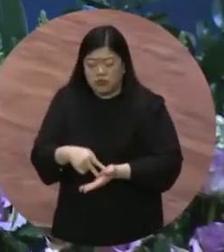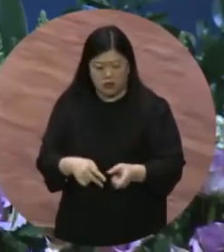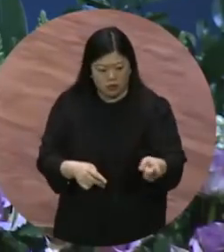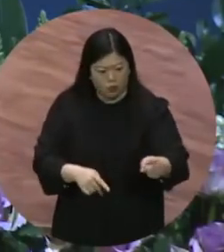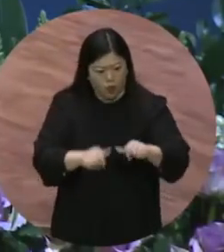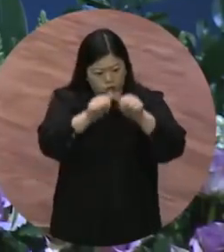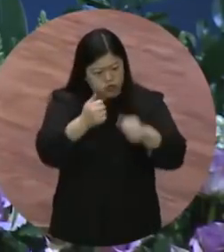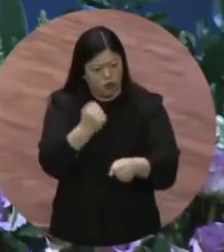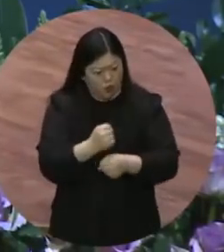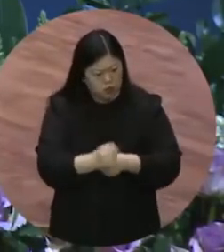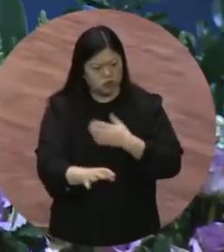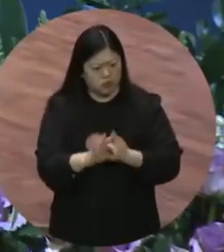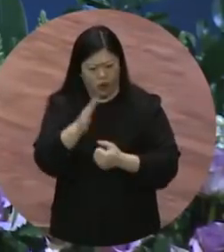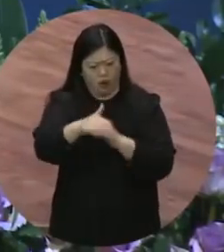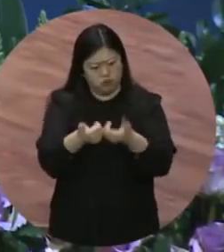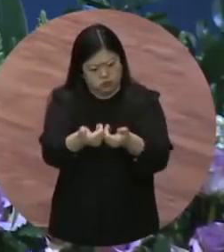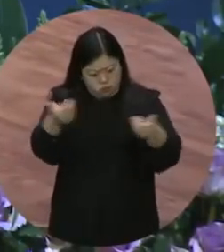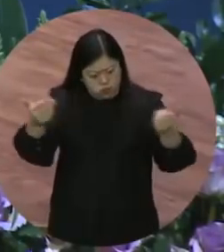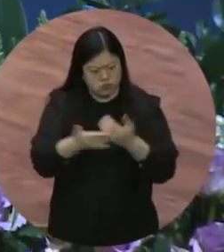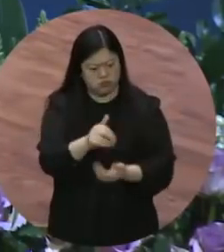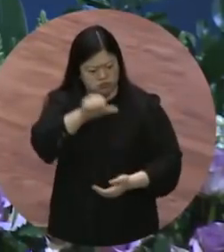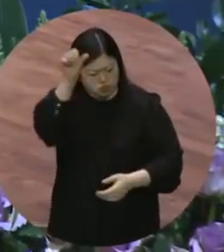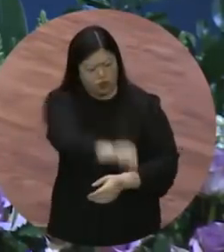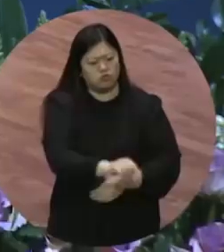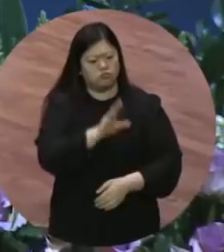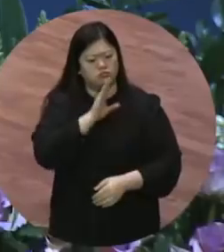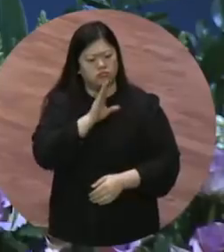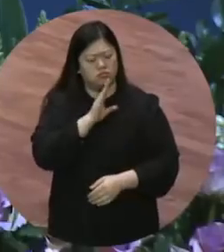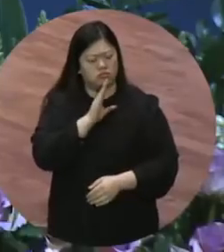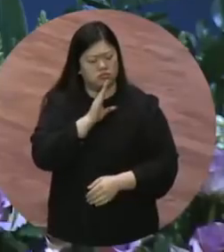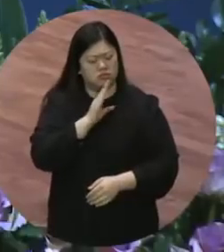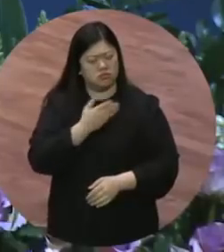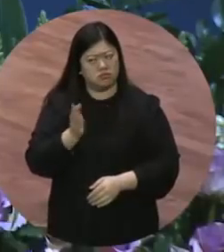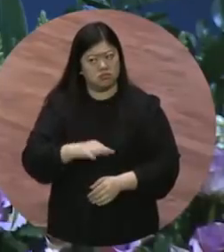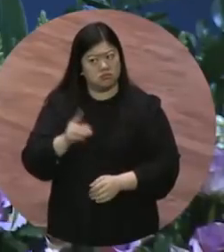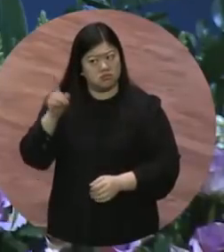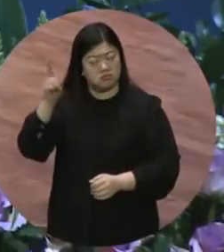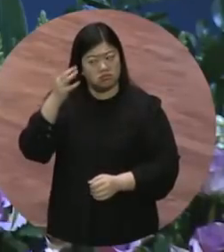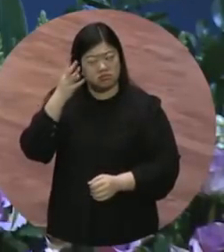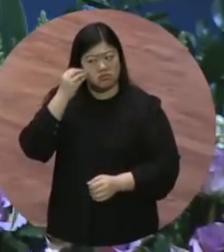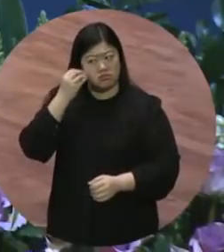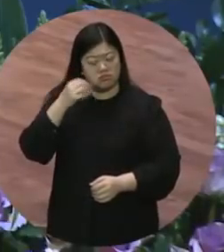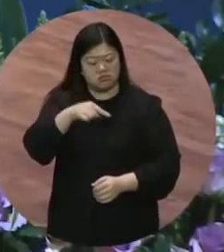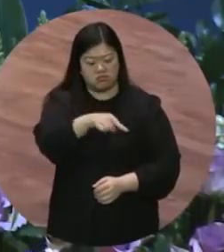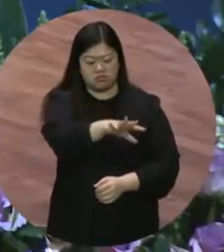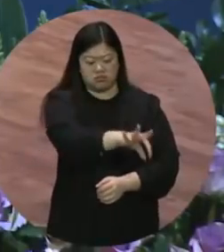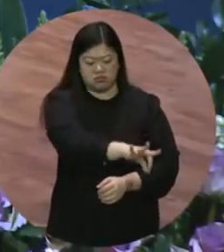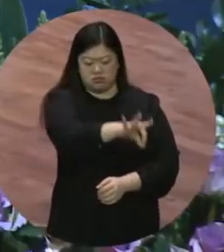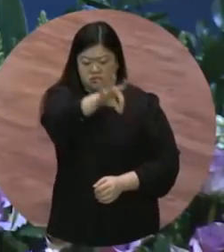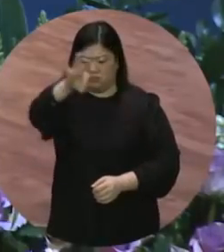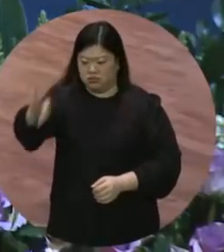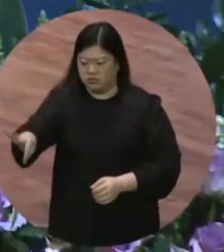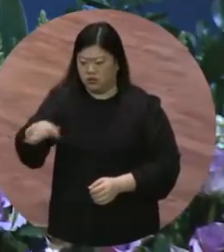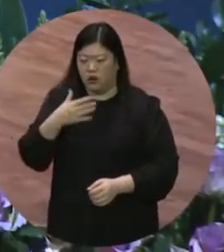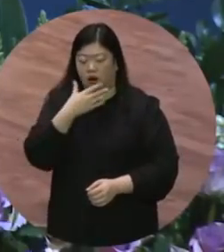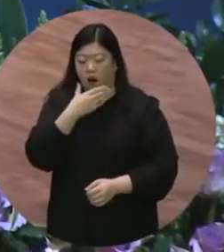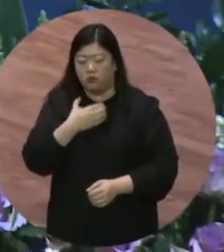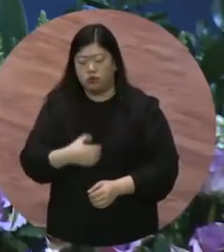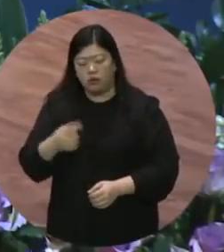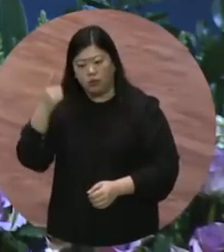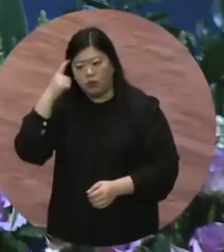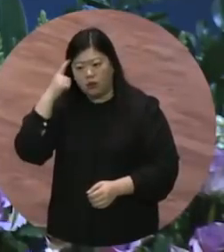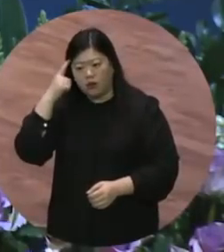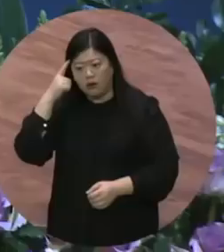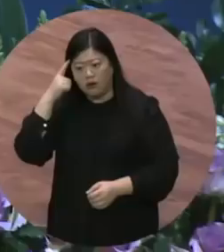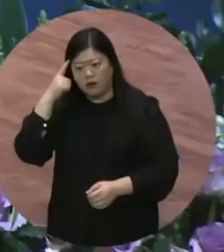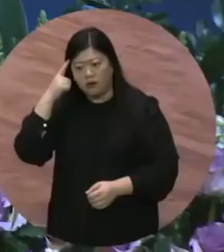돼요. 저주 받아야 됩니다. 그런데 왜 하나님 일방적으로 갈대아 우르에 살고 있는 아브라함을